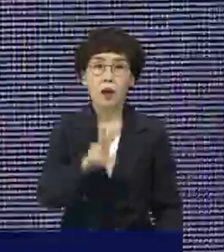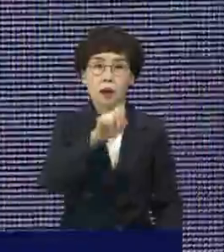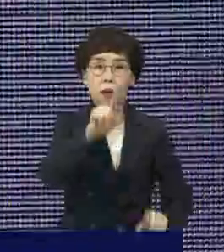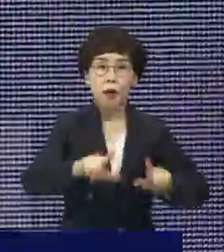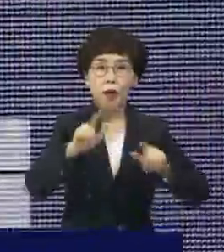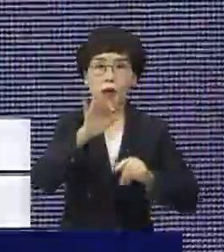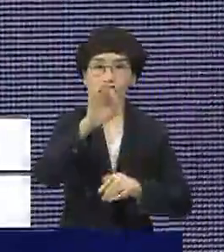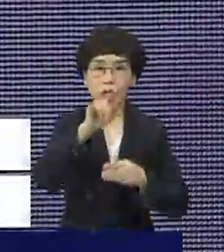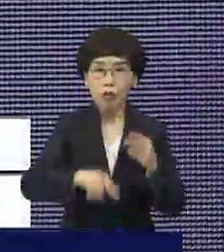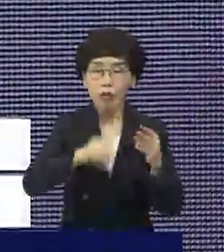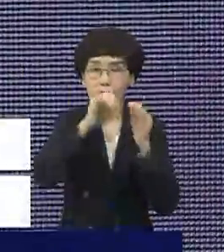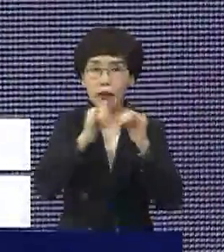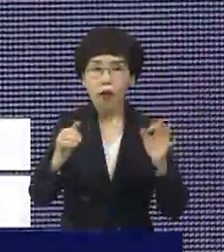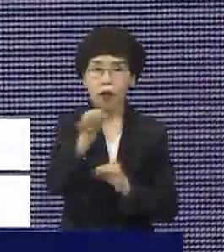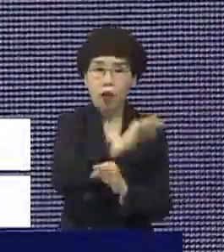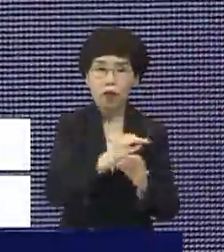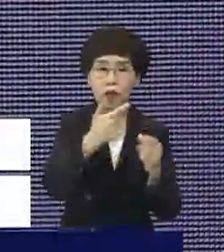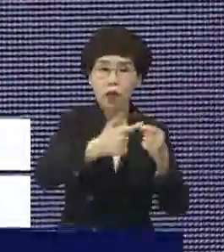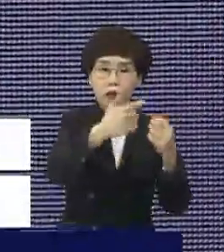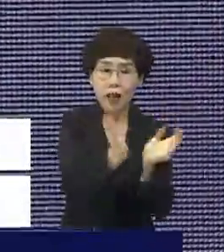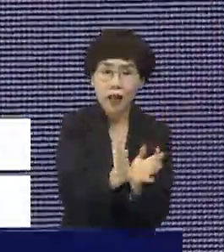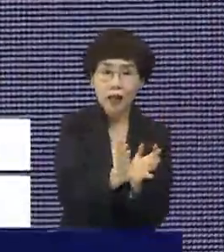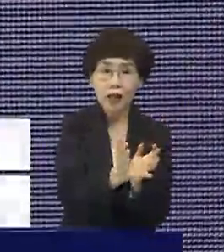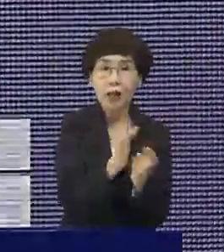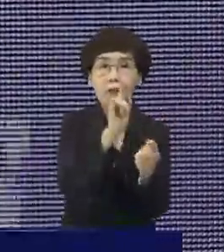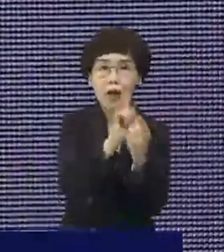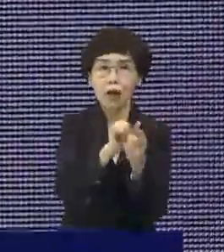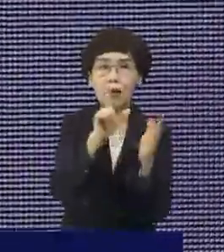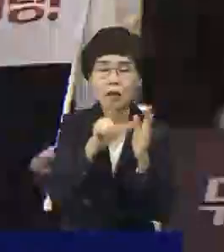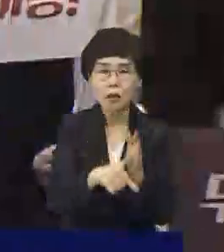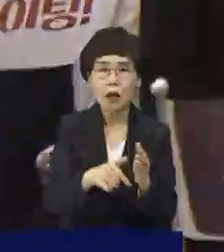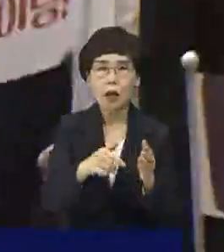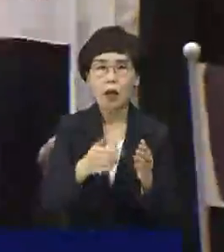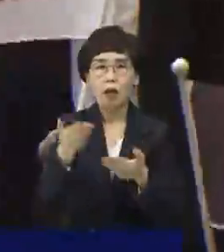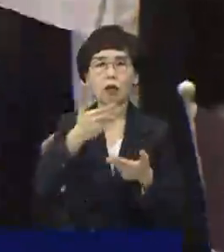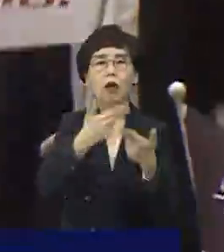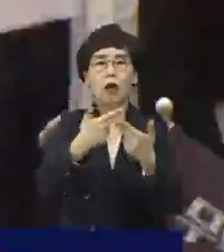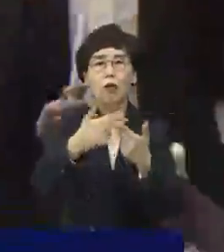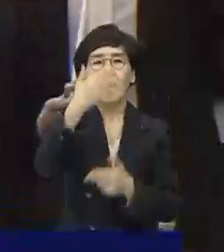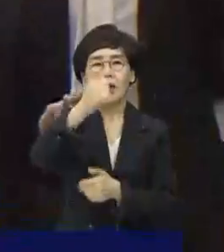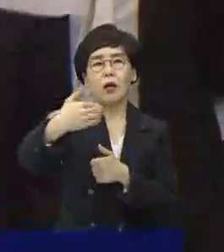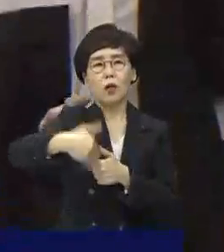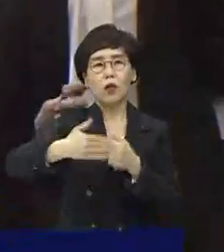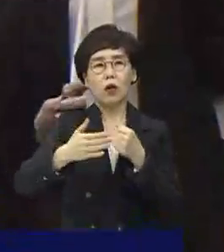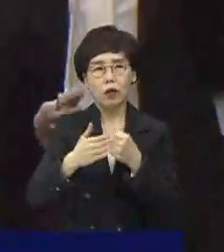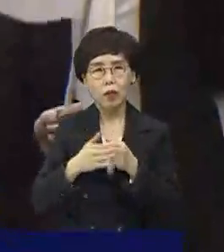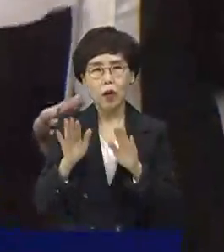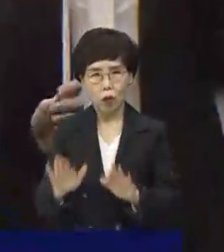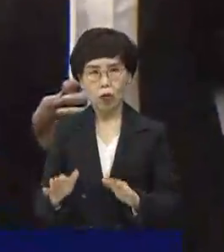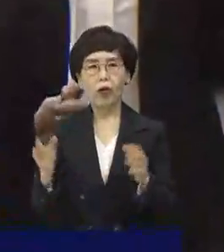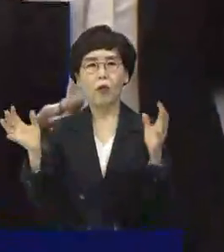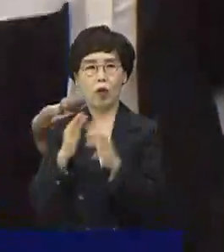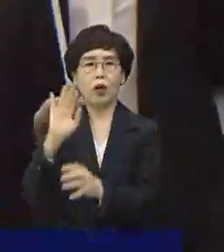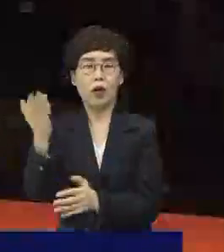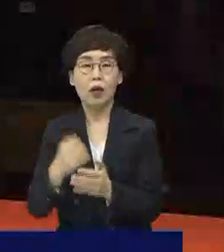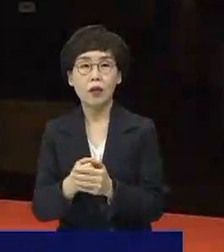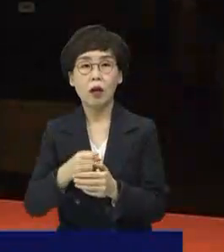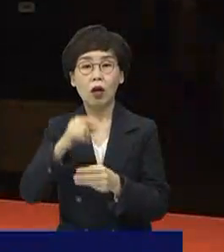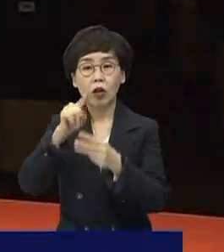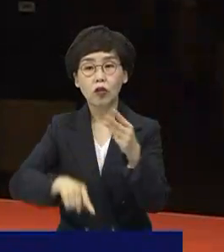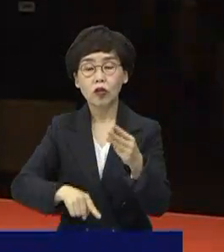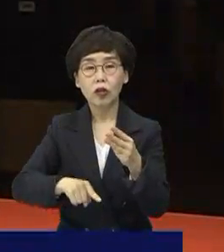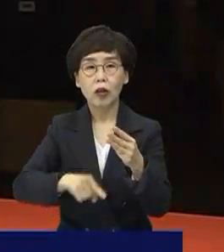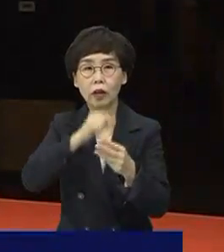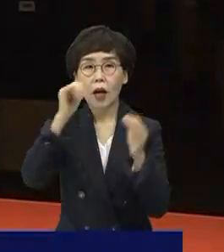윤 당선인과 경제 6단체장 오찬 간담회에서 무역협회장의 요청에 따라 성사된 자리로 윤 당선인이 당선된